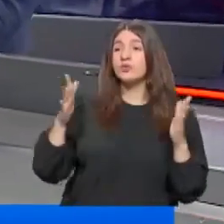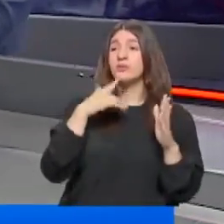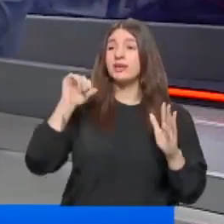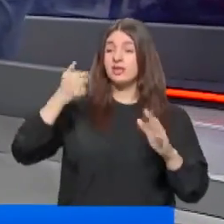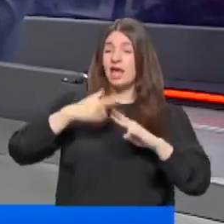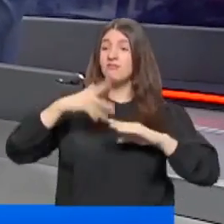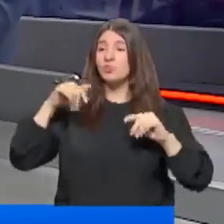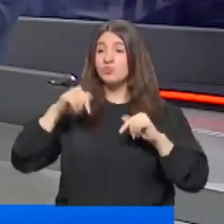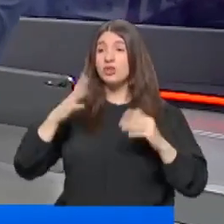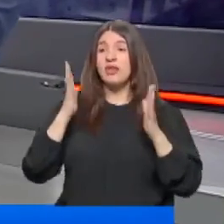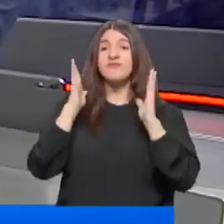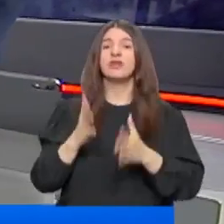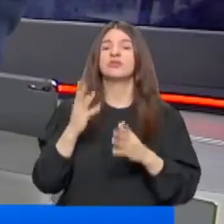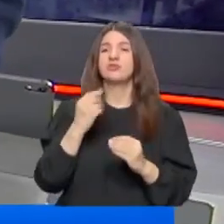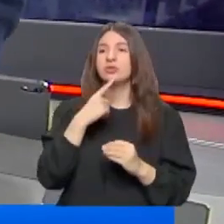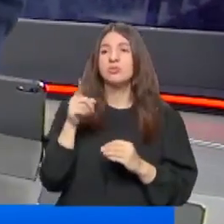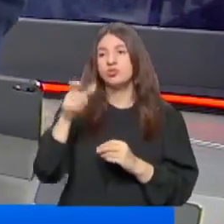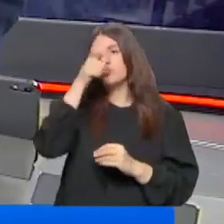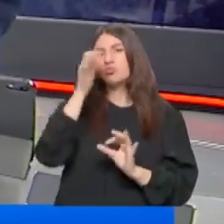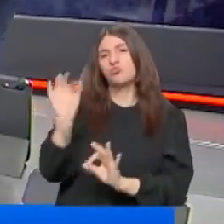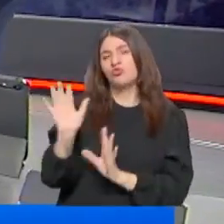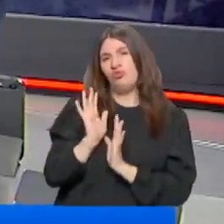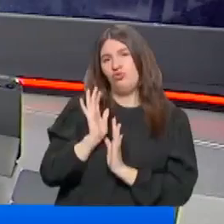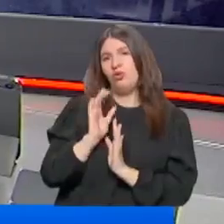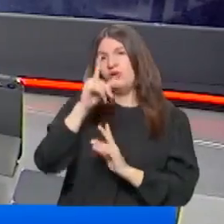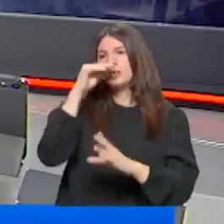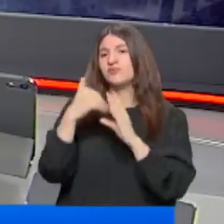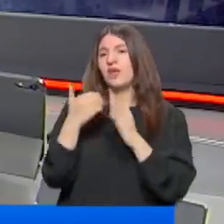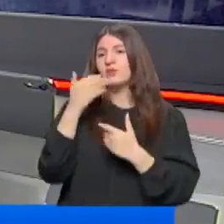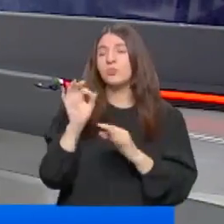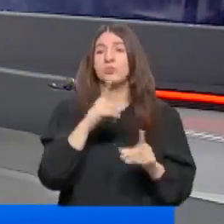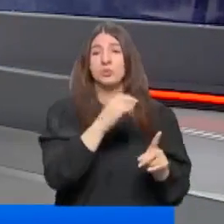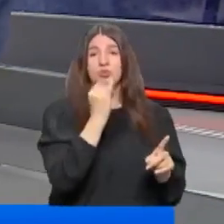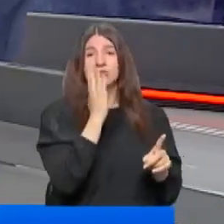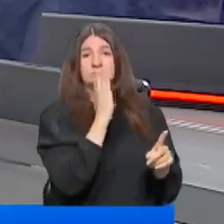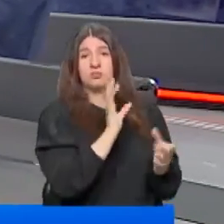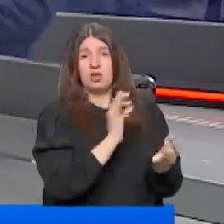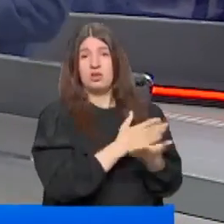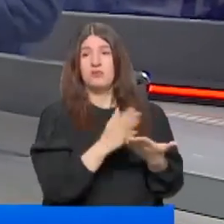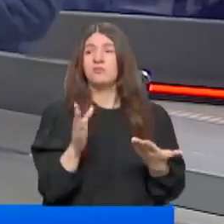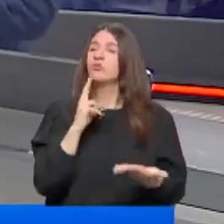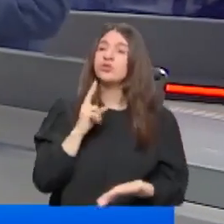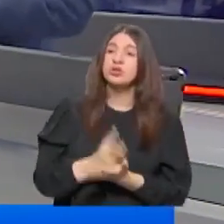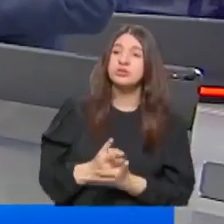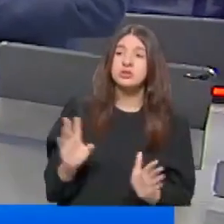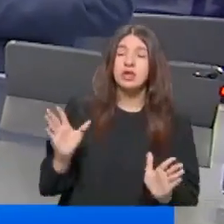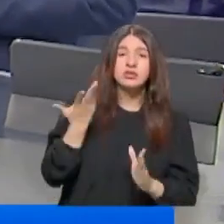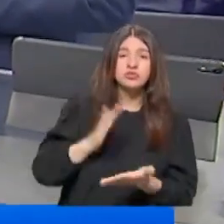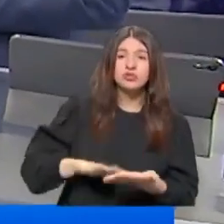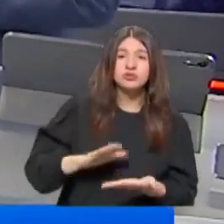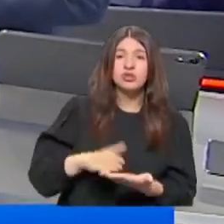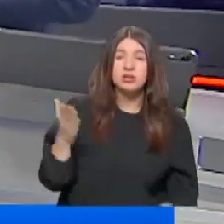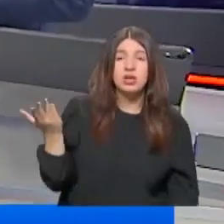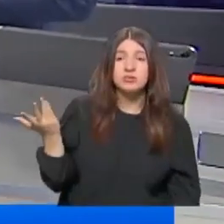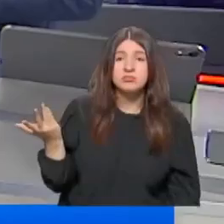yarınki enflasyon bugünkünden daha da fazla olacak demek bunun Türkçe'si bu kötü gidiş mi devam edecek böyle kesinlikle nasıl